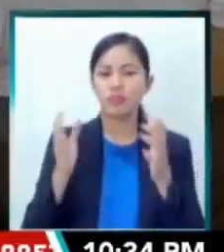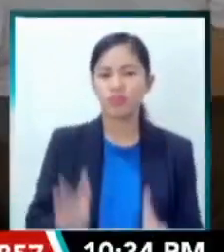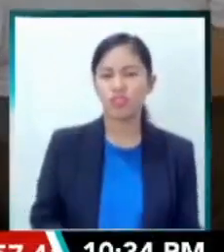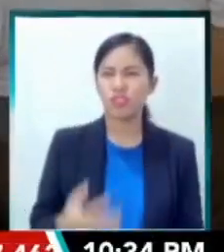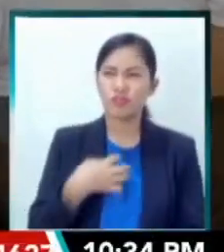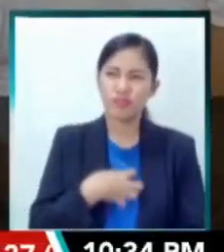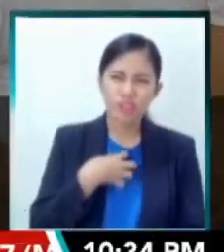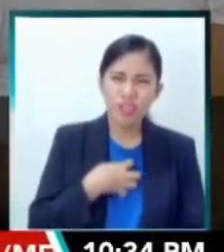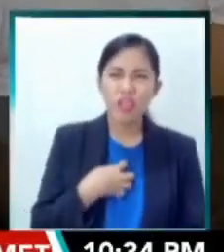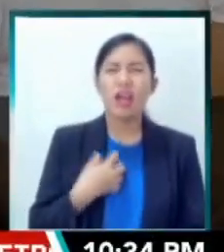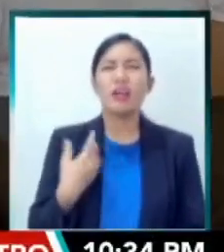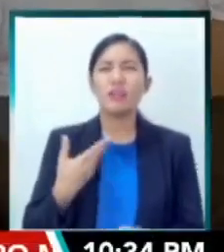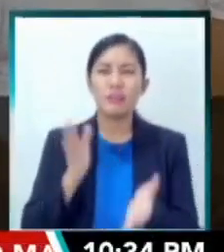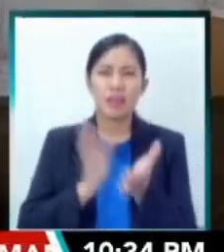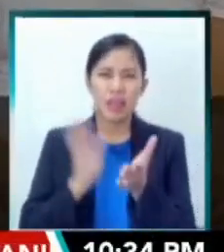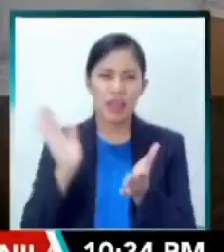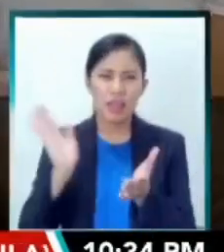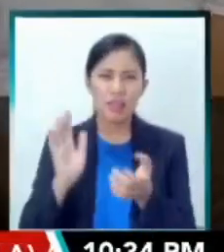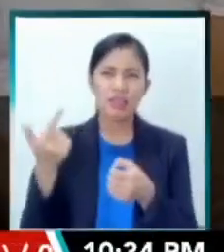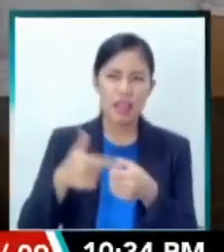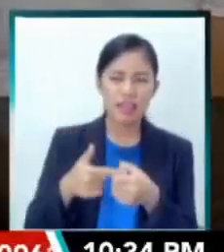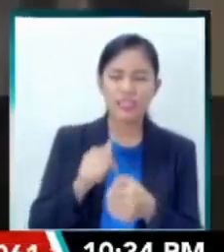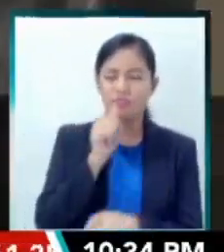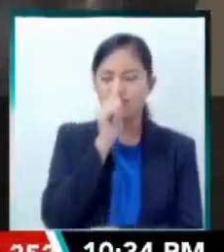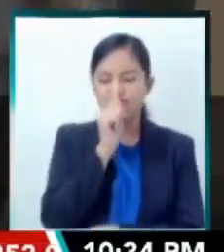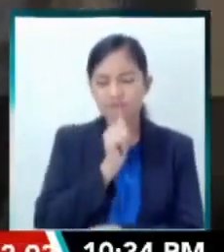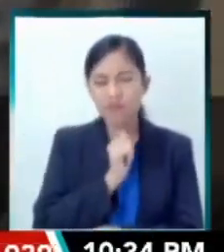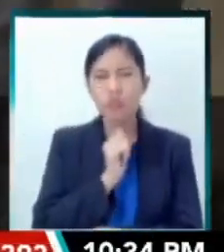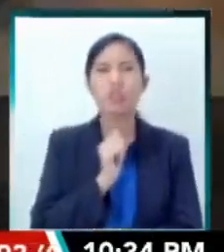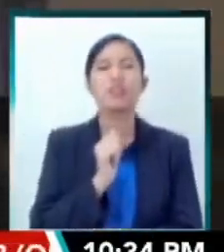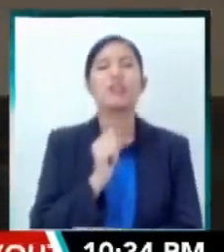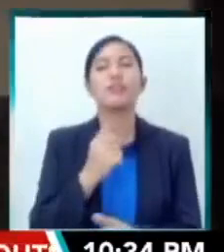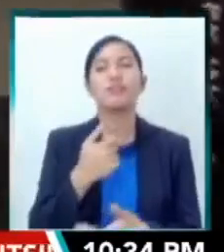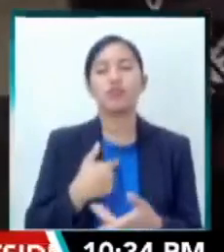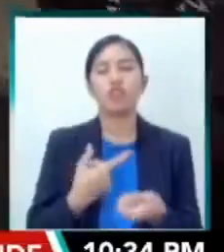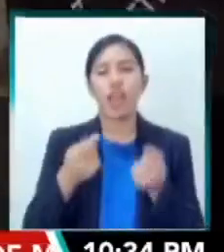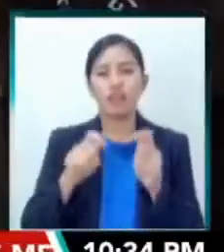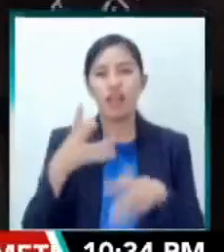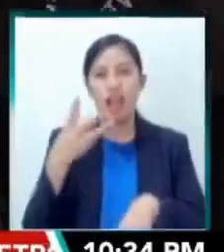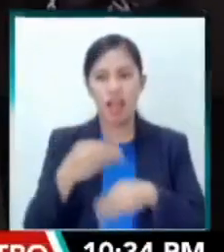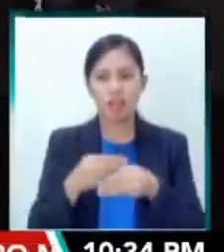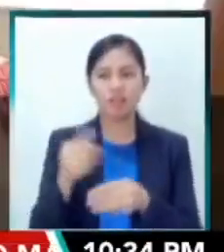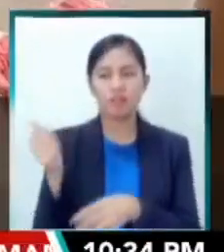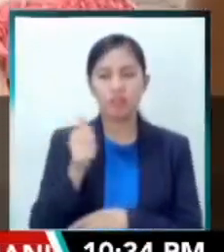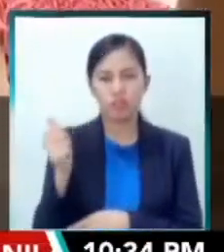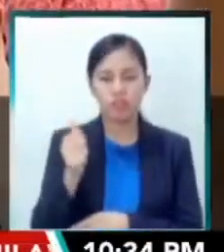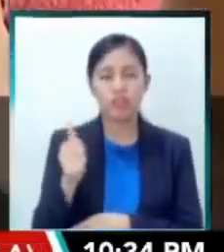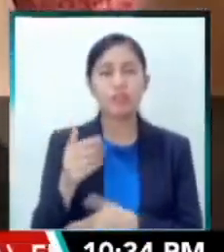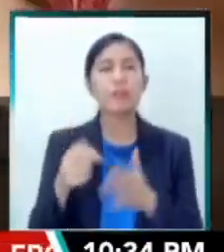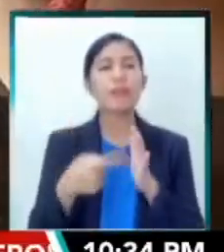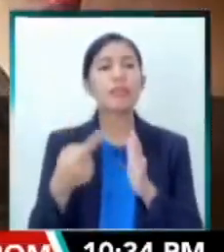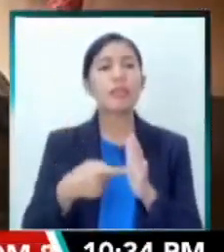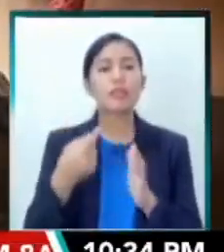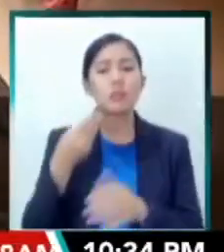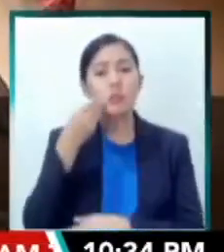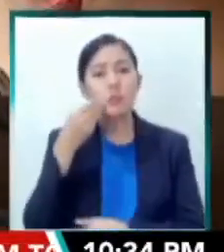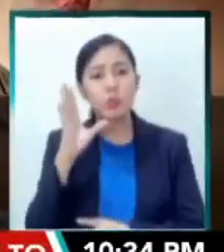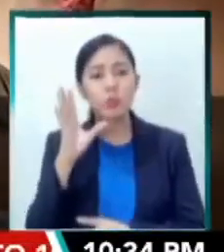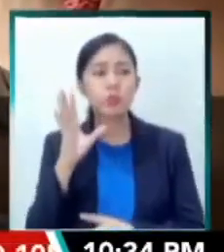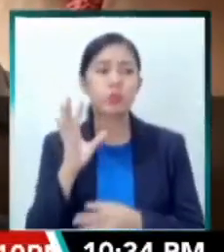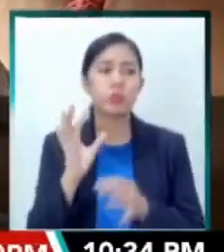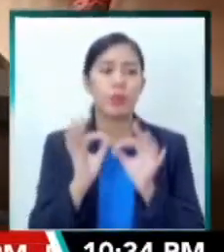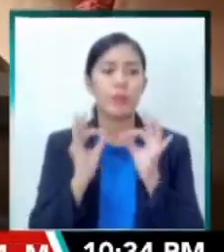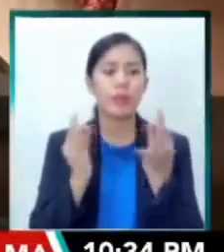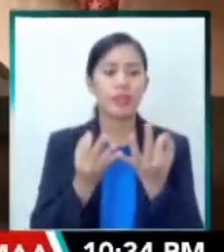ng krudo kaya napipilitan silang dumiskarte. Minsan nga raw, umuwi sila sa kanilang pamilya na 100